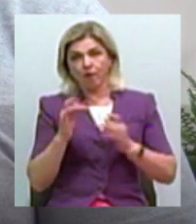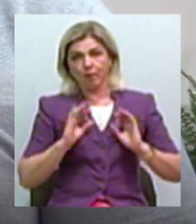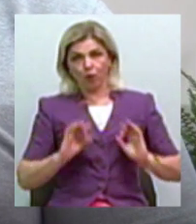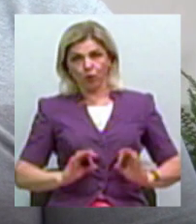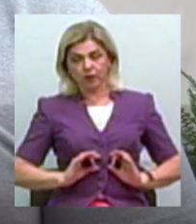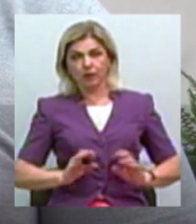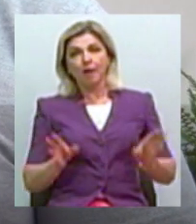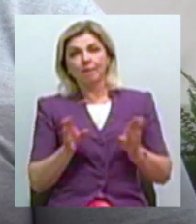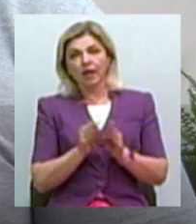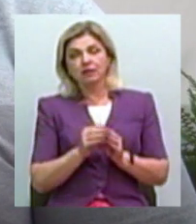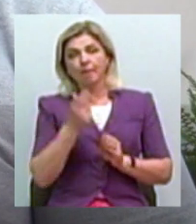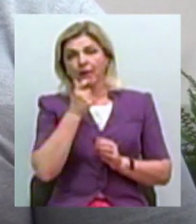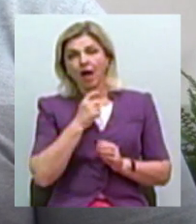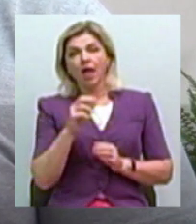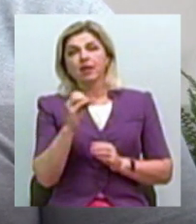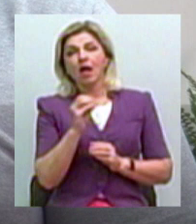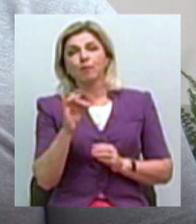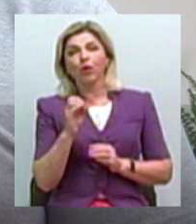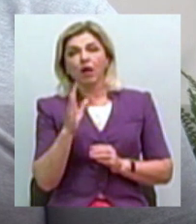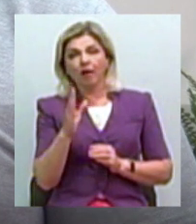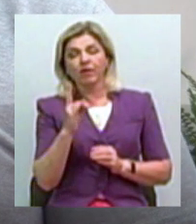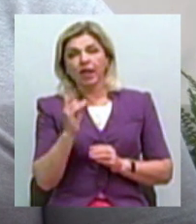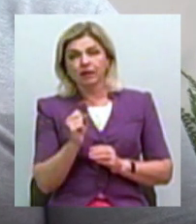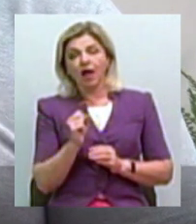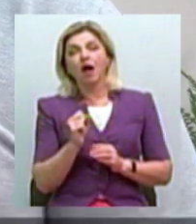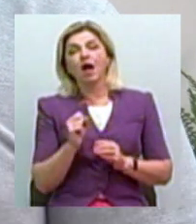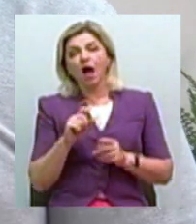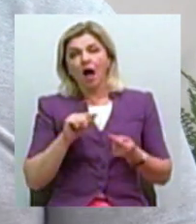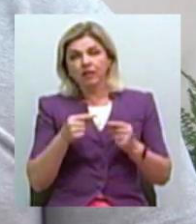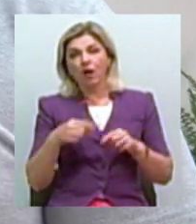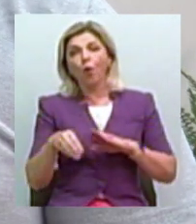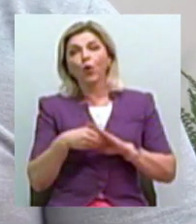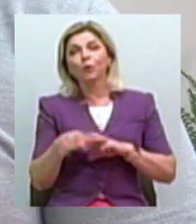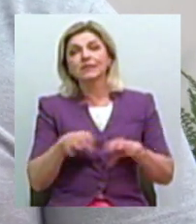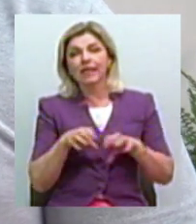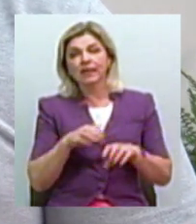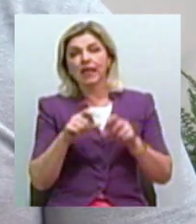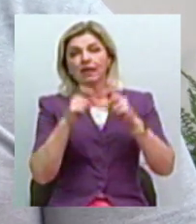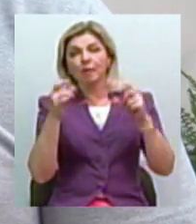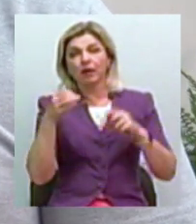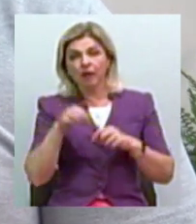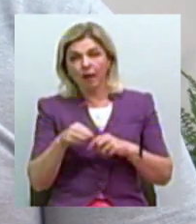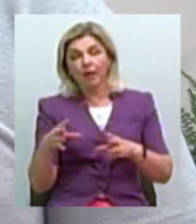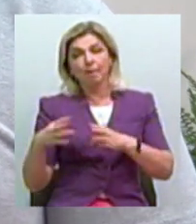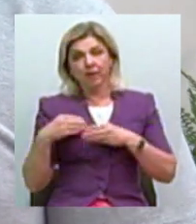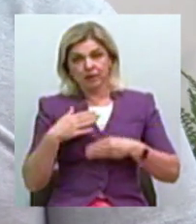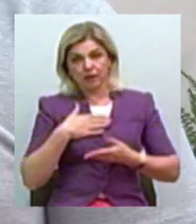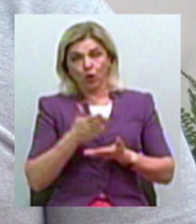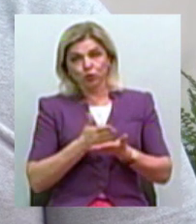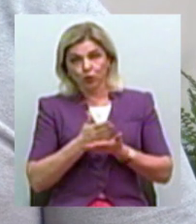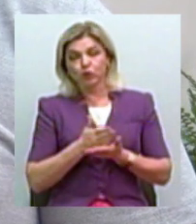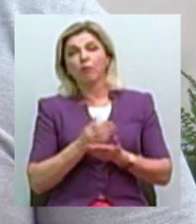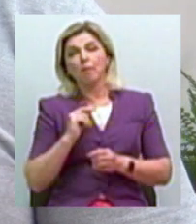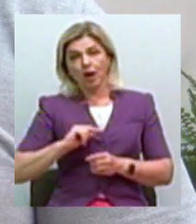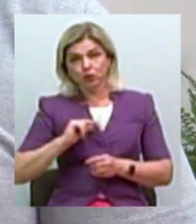паном Єрмолаєвим, який очолює нас антикорупційний департамент, і наші служби працюють над тим, щоб з'ясувати, яким